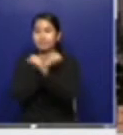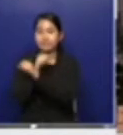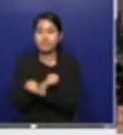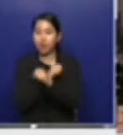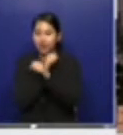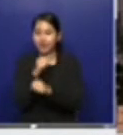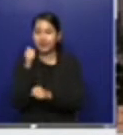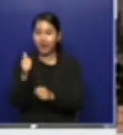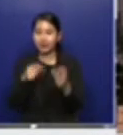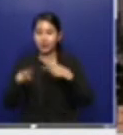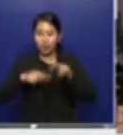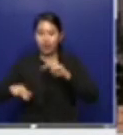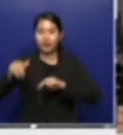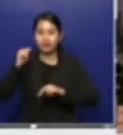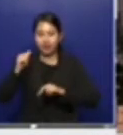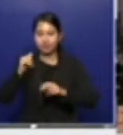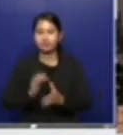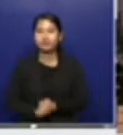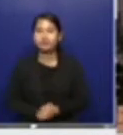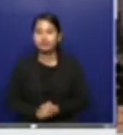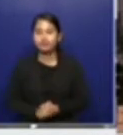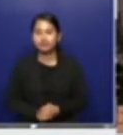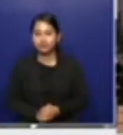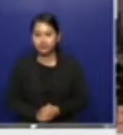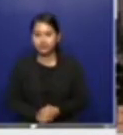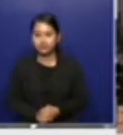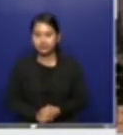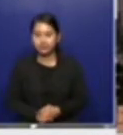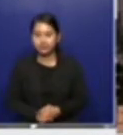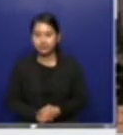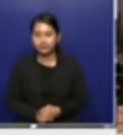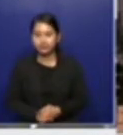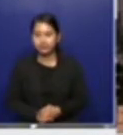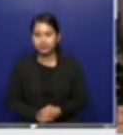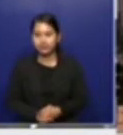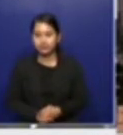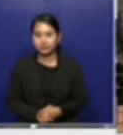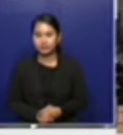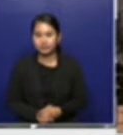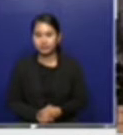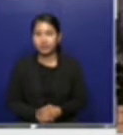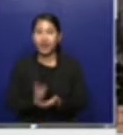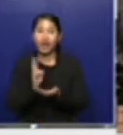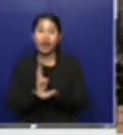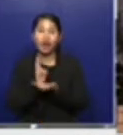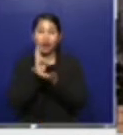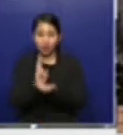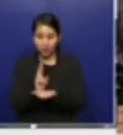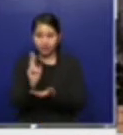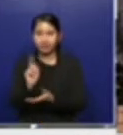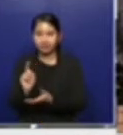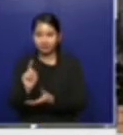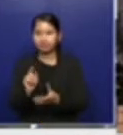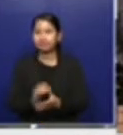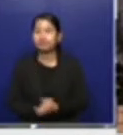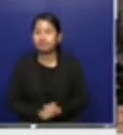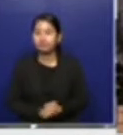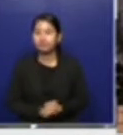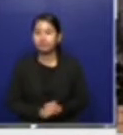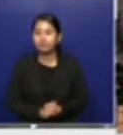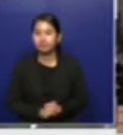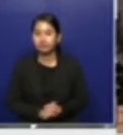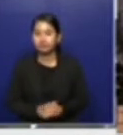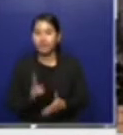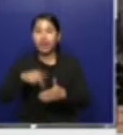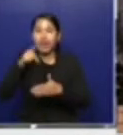ขาก็รักษาดูแลได้นะครับนอกจากนั้นที่ให้รางวัลนะครับกรอกใน